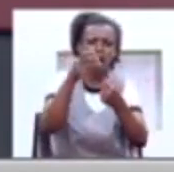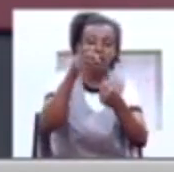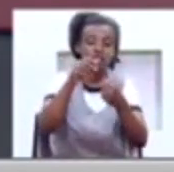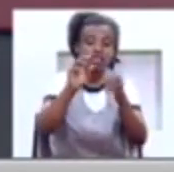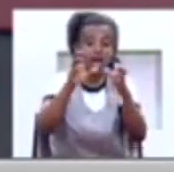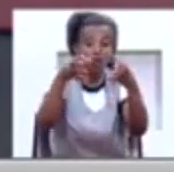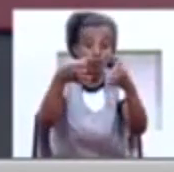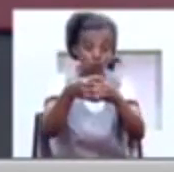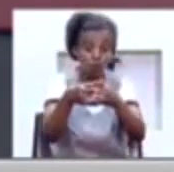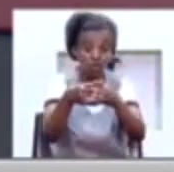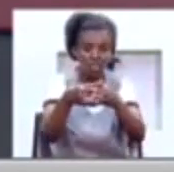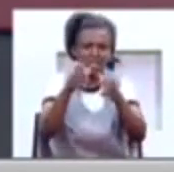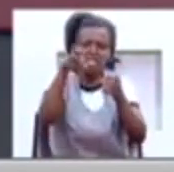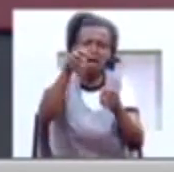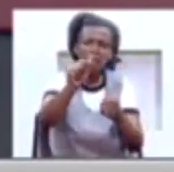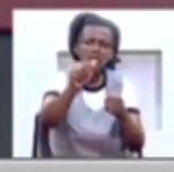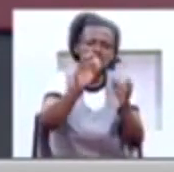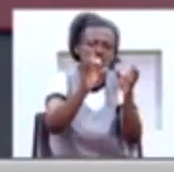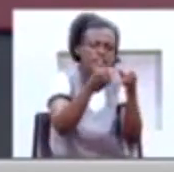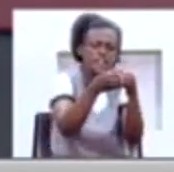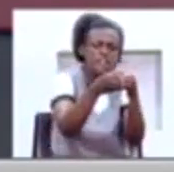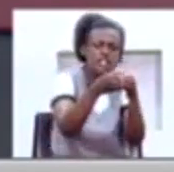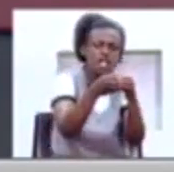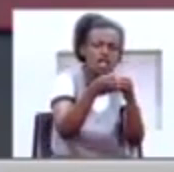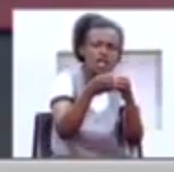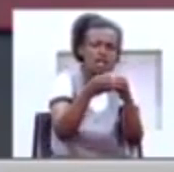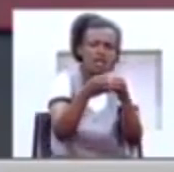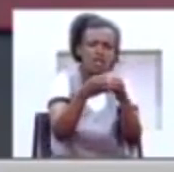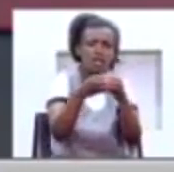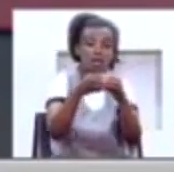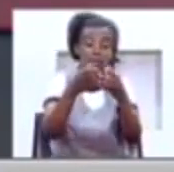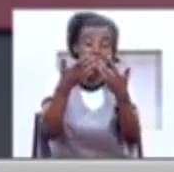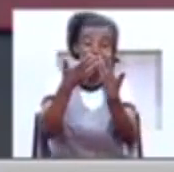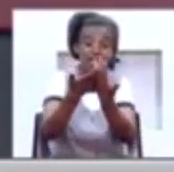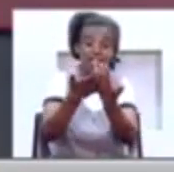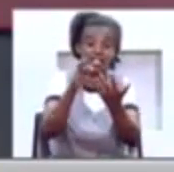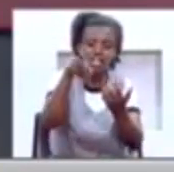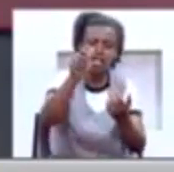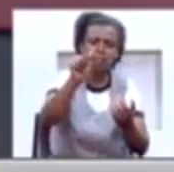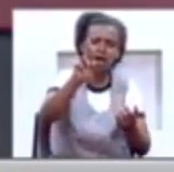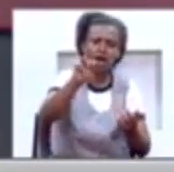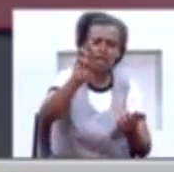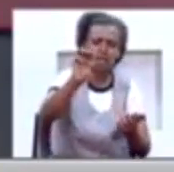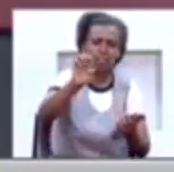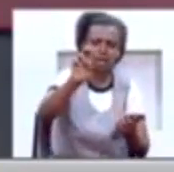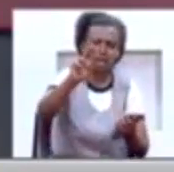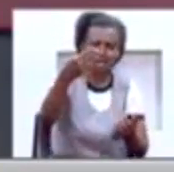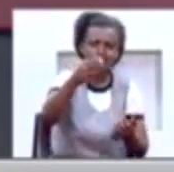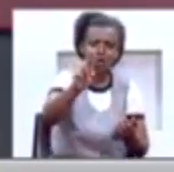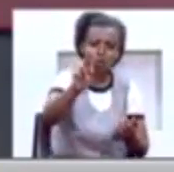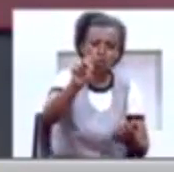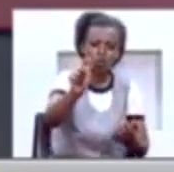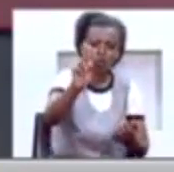aha muhumve kuvuga ngo bararwanya pariti ni ukuvuga ngo bararwanya ishyaka rya parimehutu pariti ni parimehutu nicyo bivuga yego nuva ko umuntu